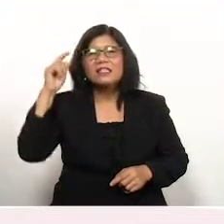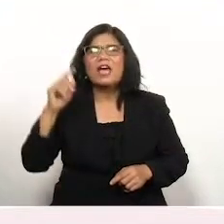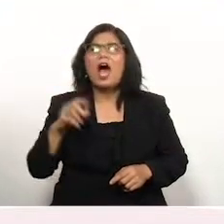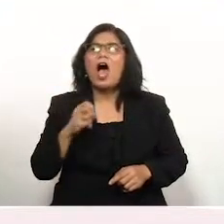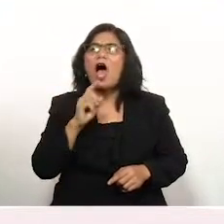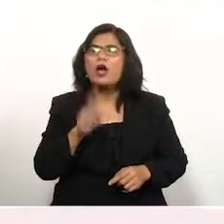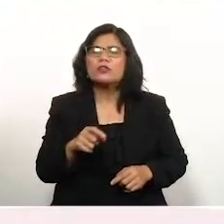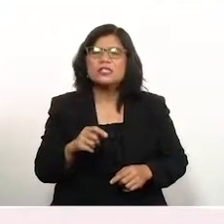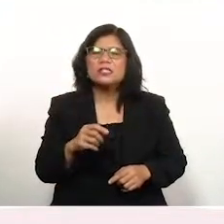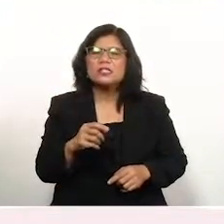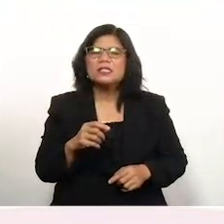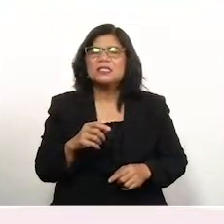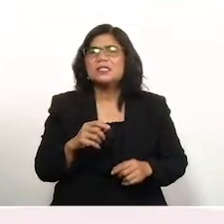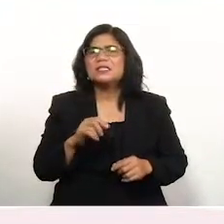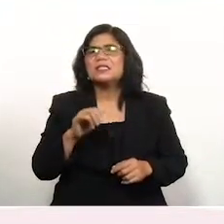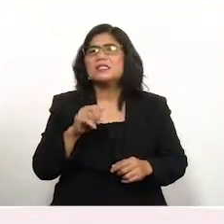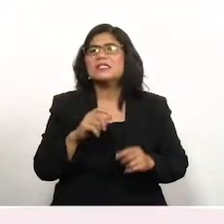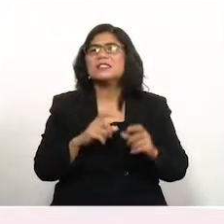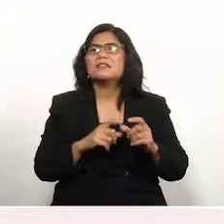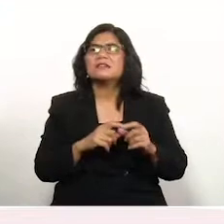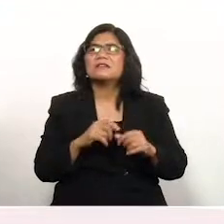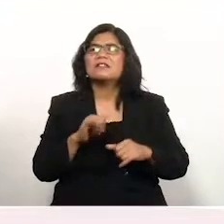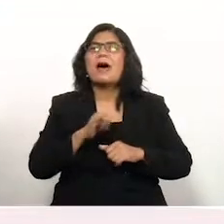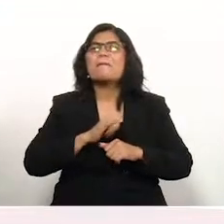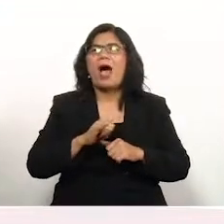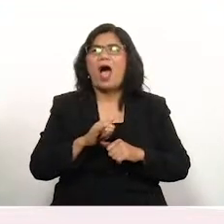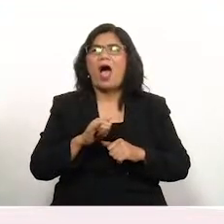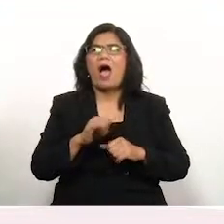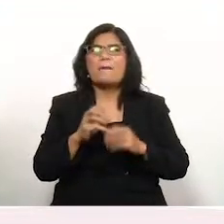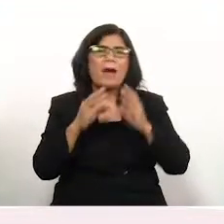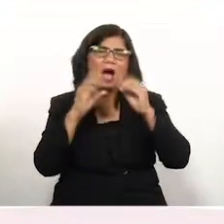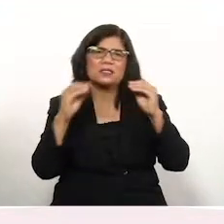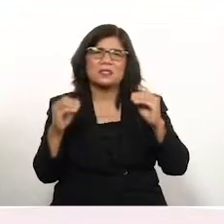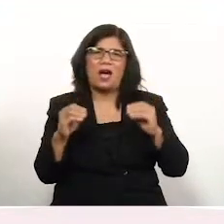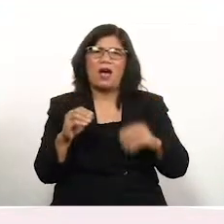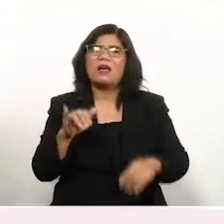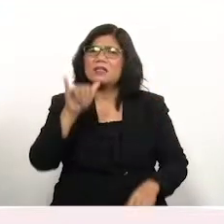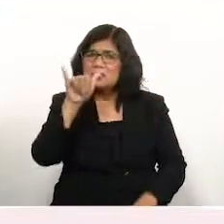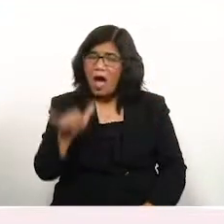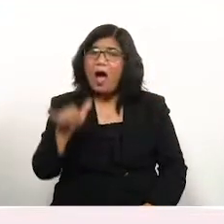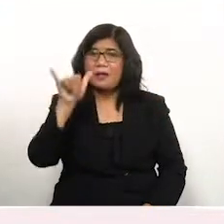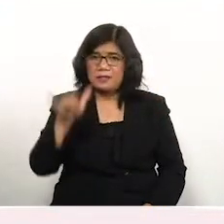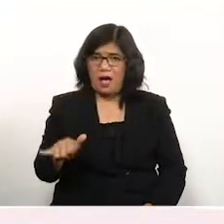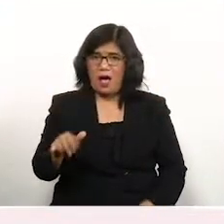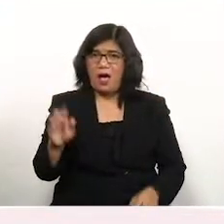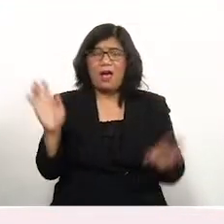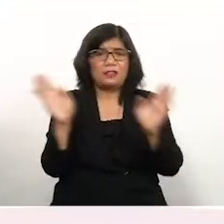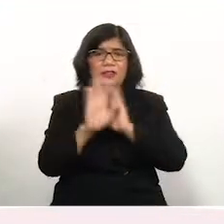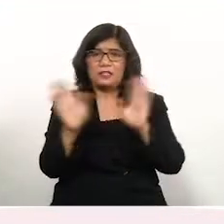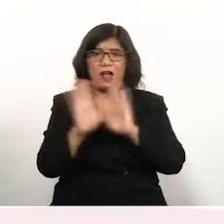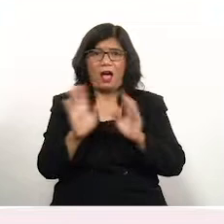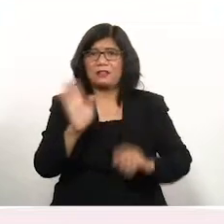jangan saling menyerang jangan saling menjatuhkan jangan saling menyakiti jangan saling menghakimi kamu semua seia sekata Hai